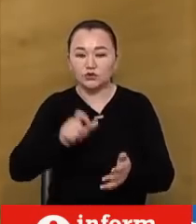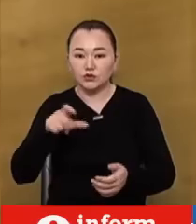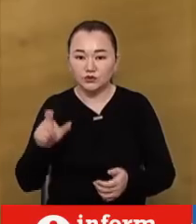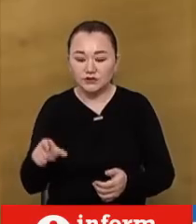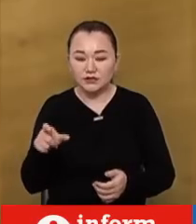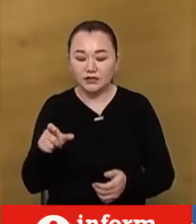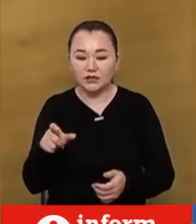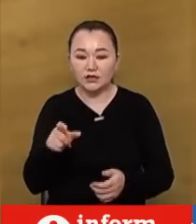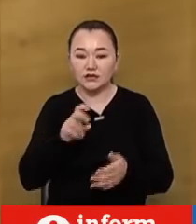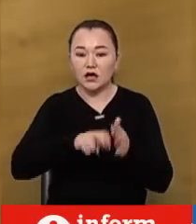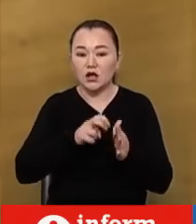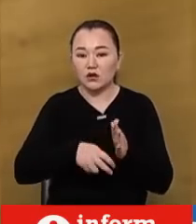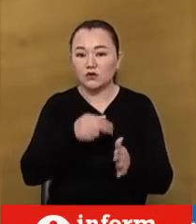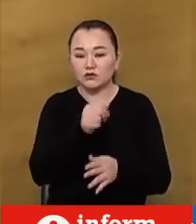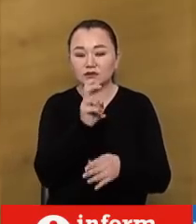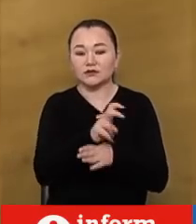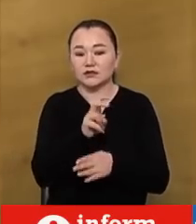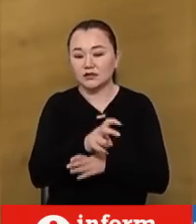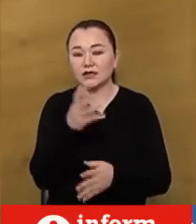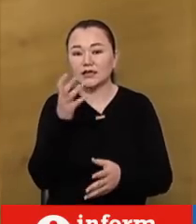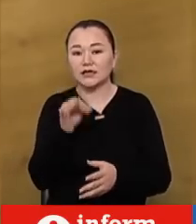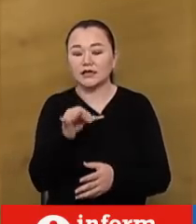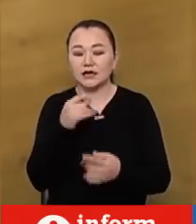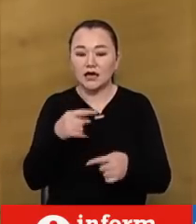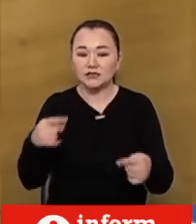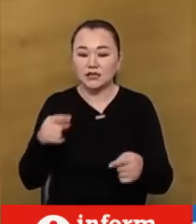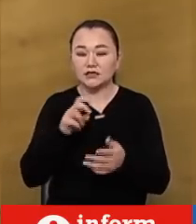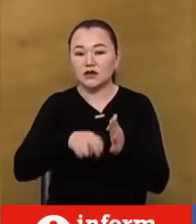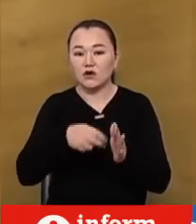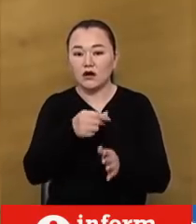азаматтар салық органына баруға, сонымен қатар әртүрлі салық